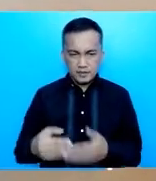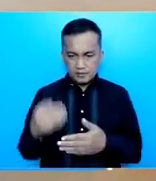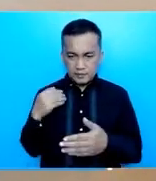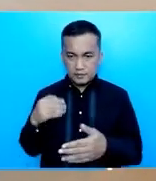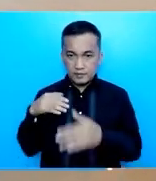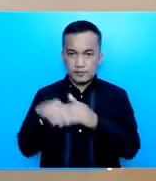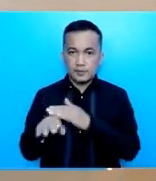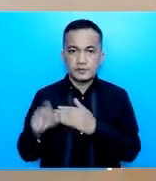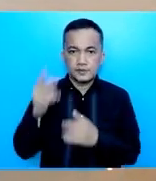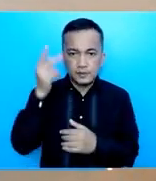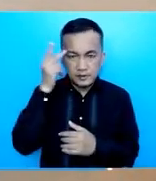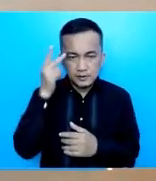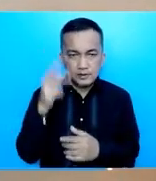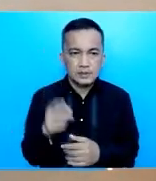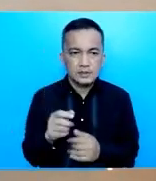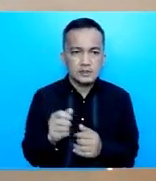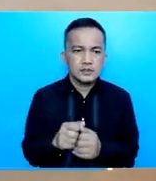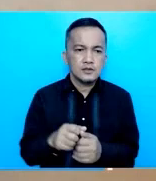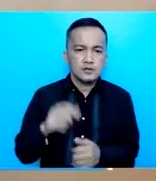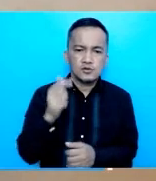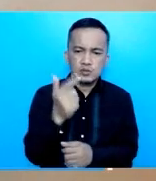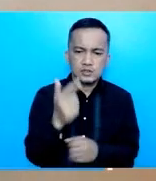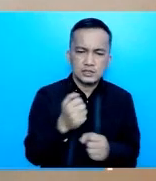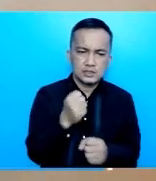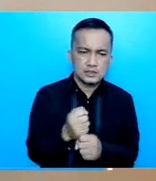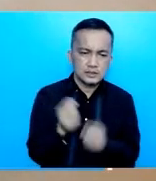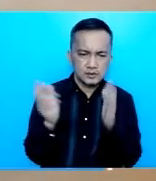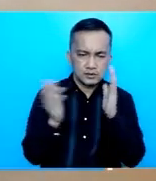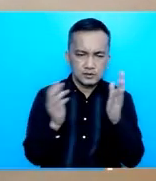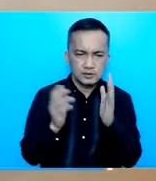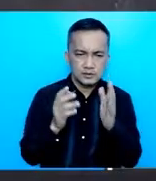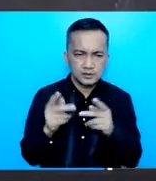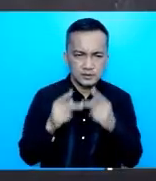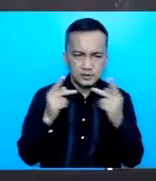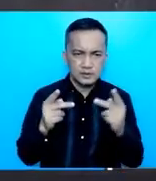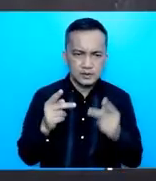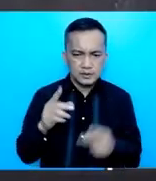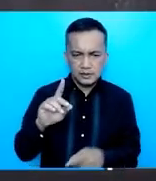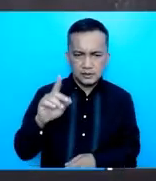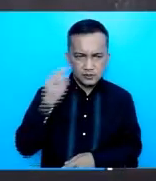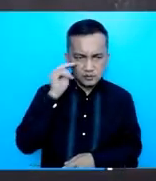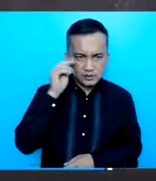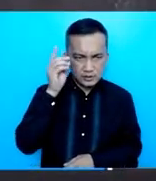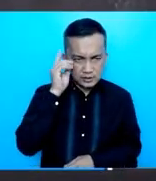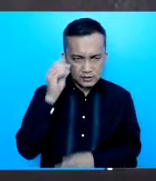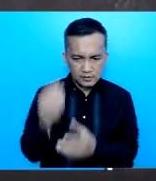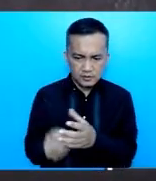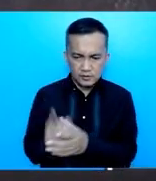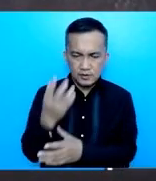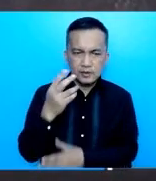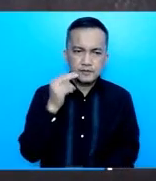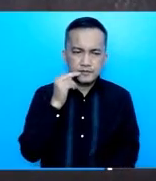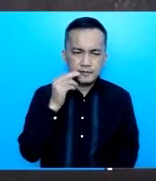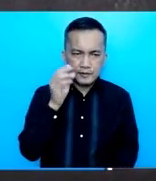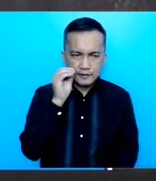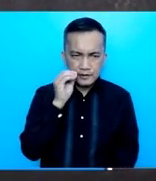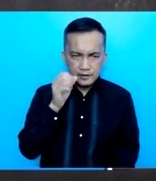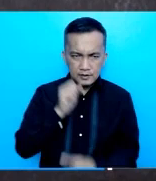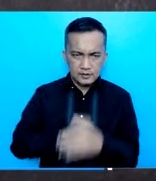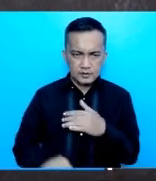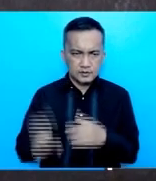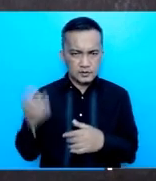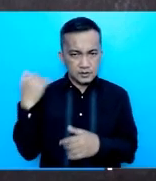politika, mahigit 20 dekadang nagserbisyo sa publiko si De Gamo. Tubong Negros Oriental, ipinanganak si De Gamo